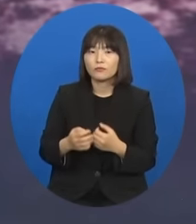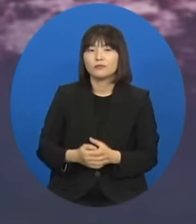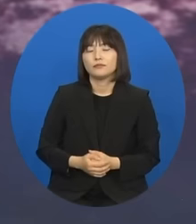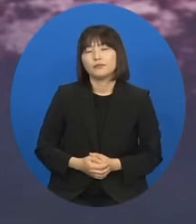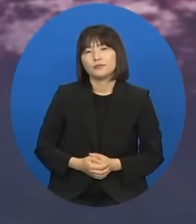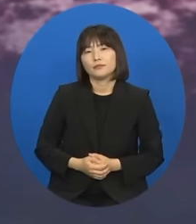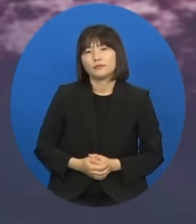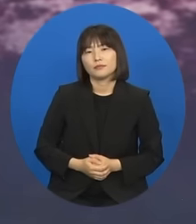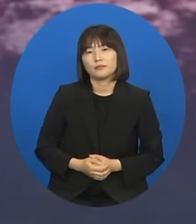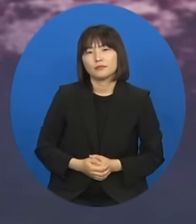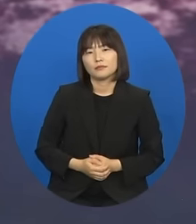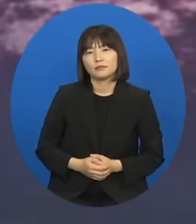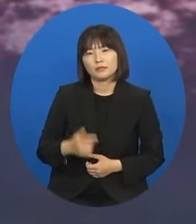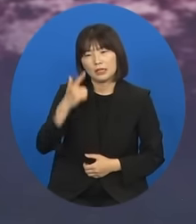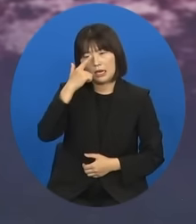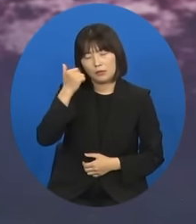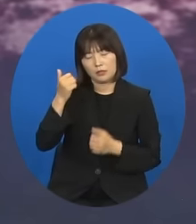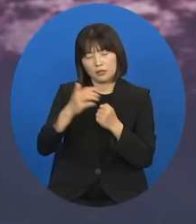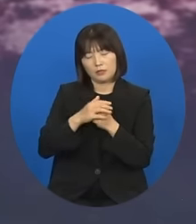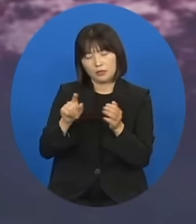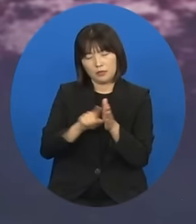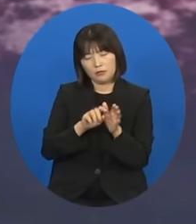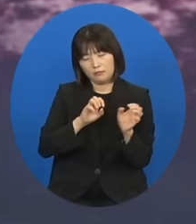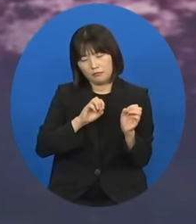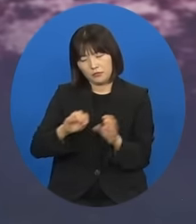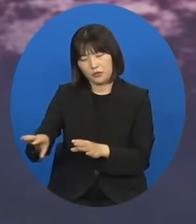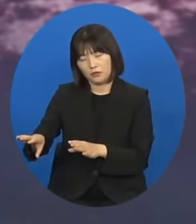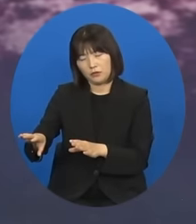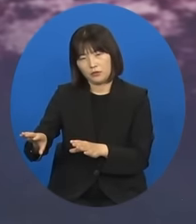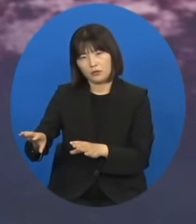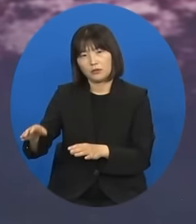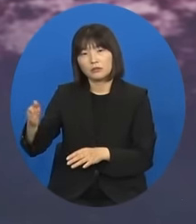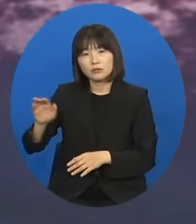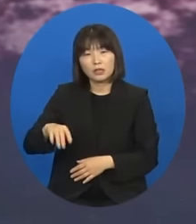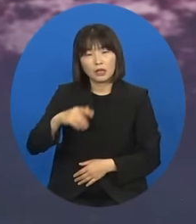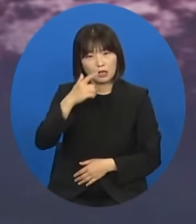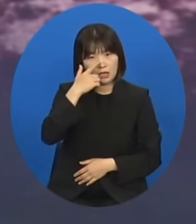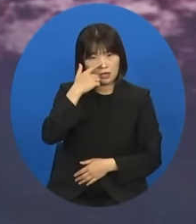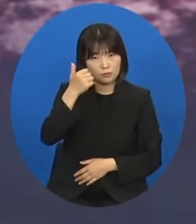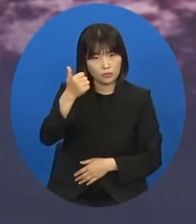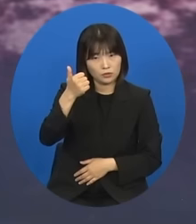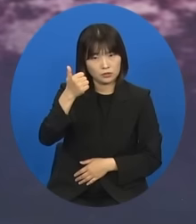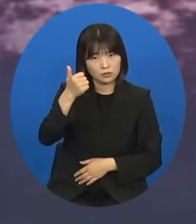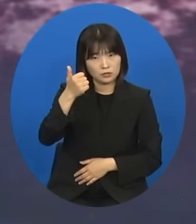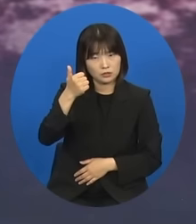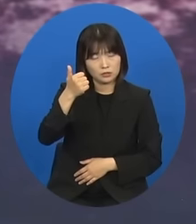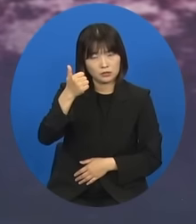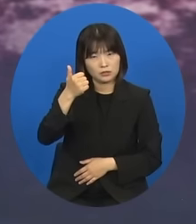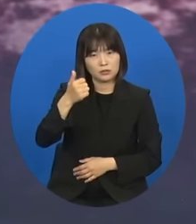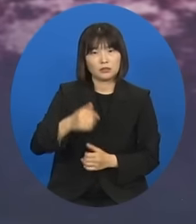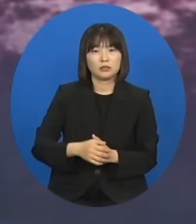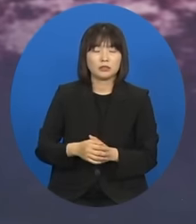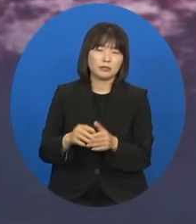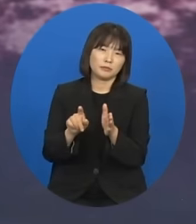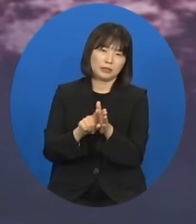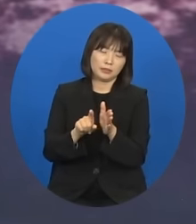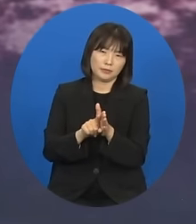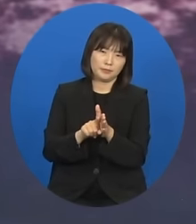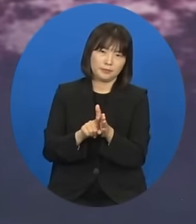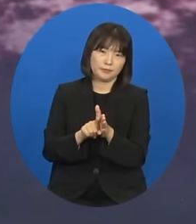아버지 때문에 믿음을 벌렸다가 그 아버지의 그